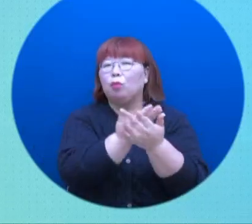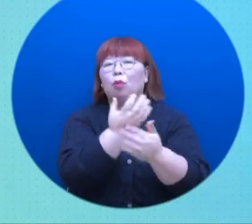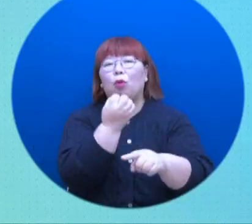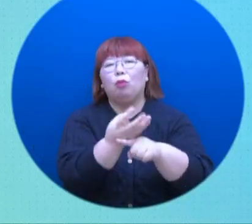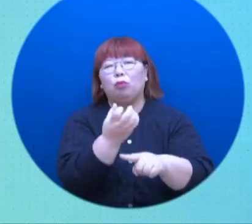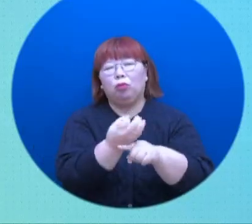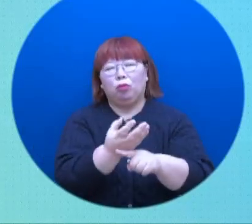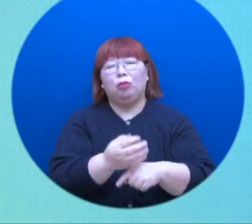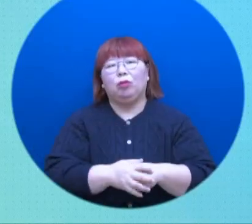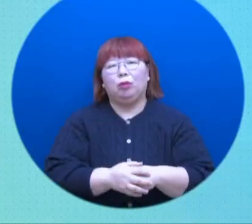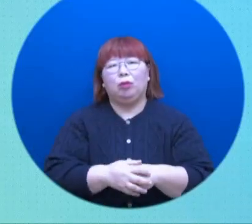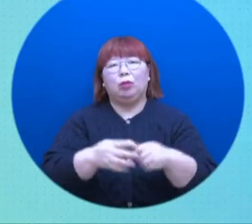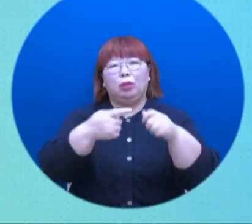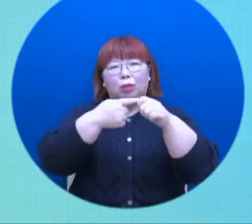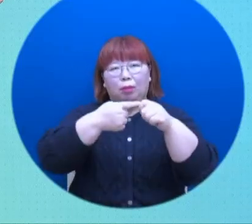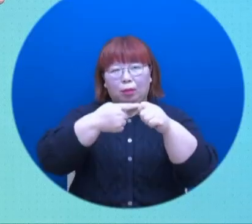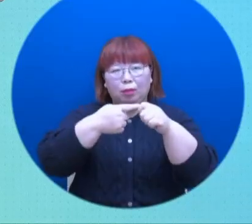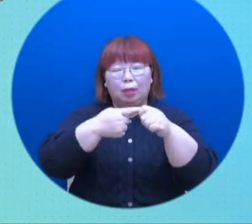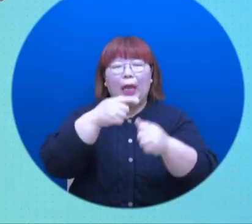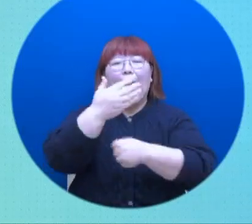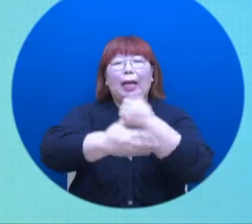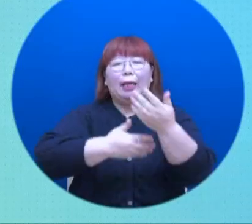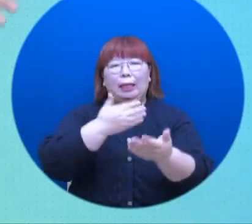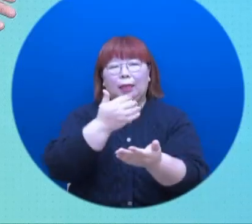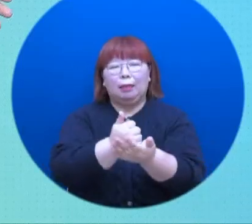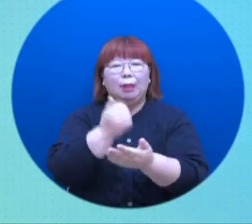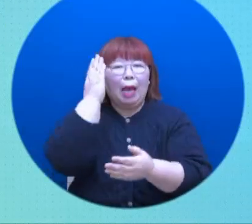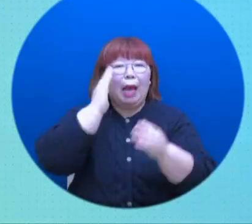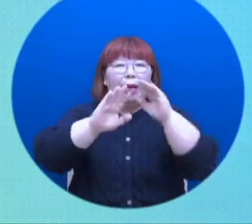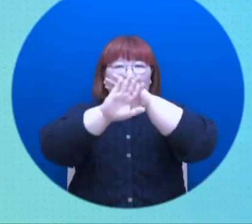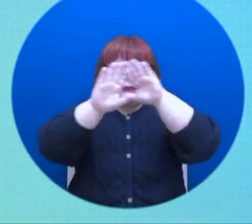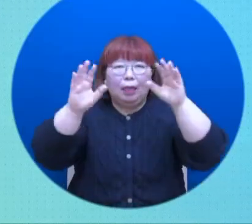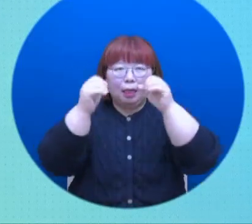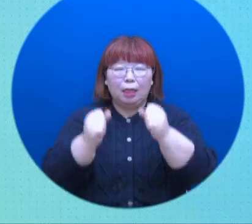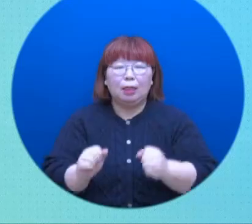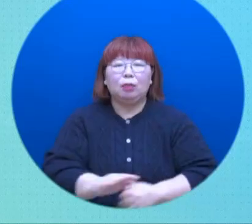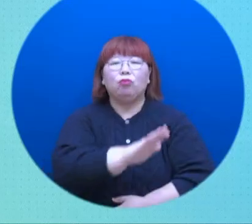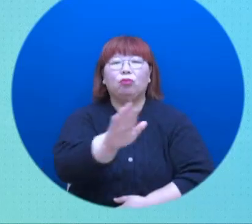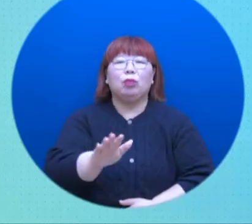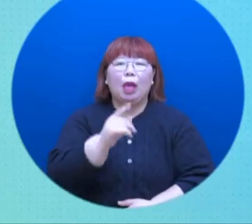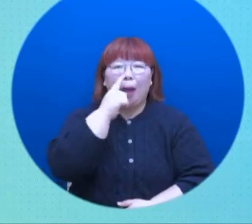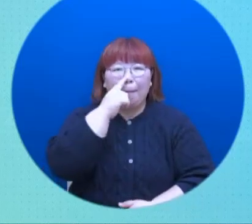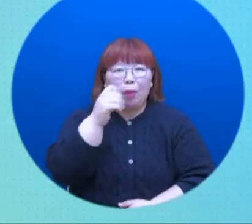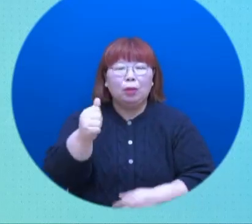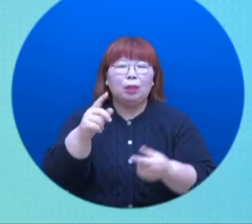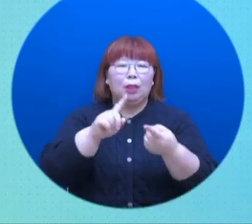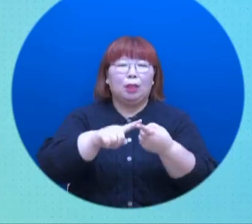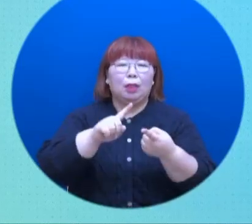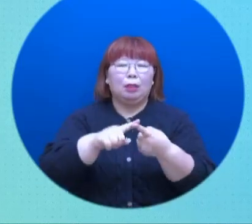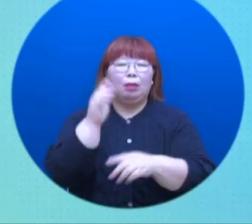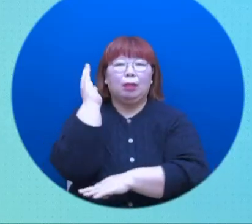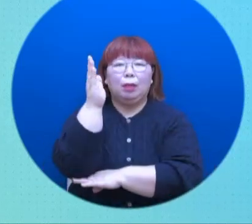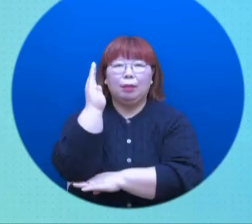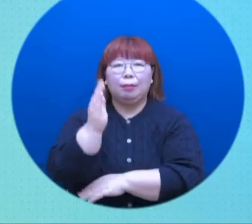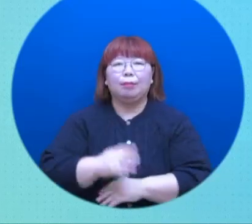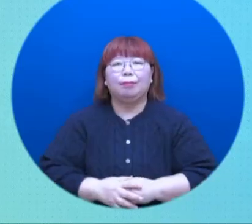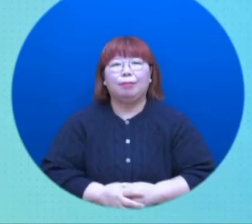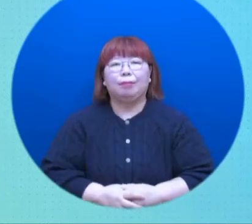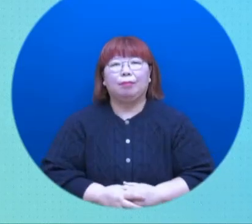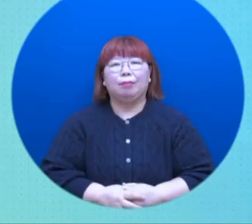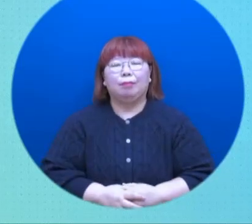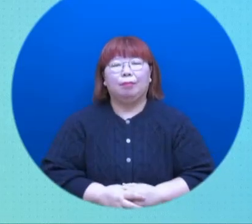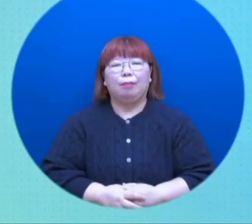하늘에 계신 우리 아버지 이 부분에 대해서 살펴보도록 하겠습니다. 여러분